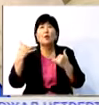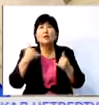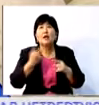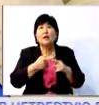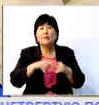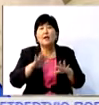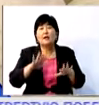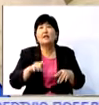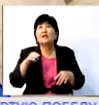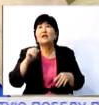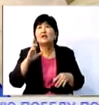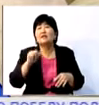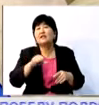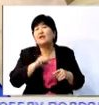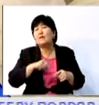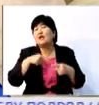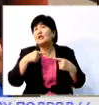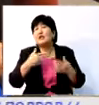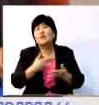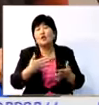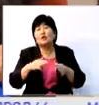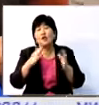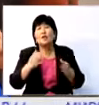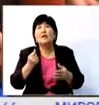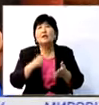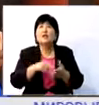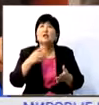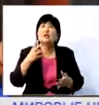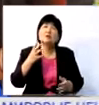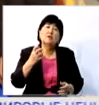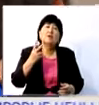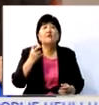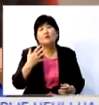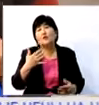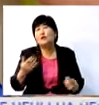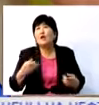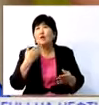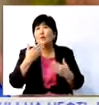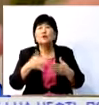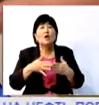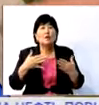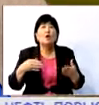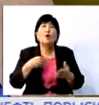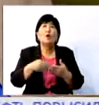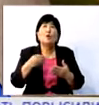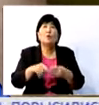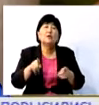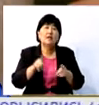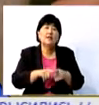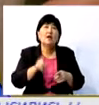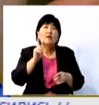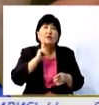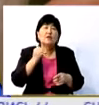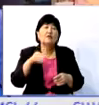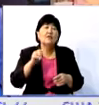на ее прилавках была тыква самых разных сортов и форм. Цены от 100 до 500 тенге. Спрос на эту продукцию был большой. Покупатели уже знают вкус ее